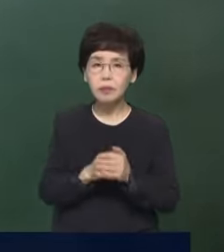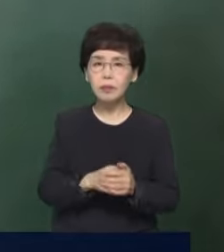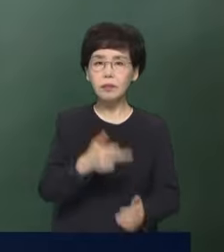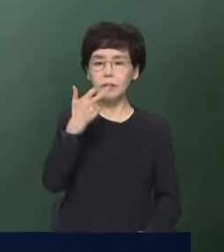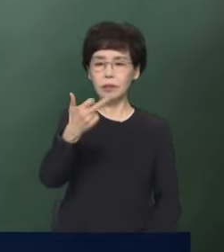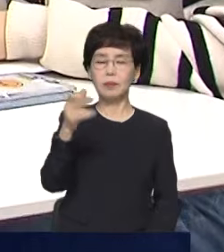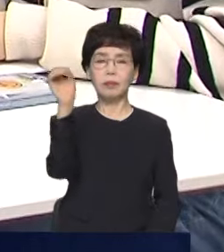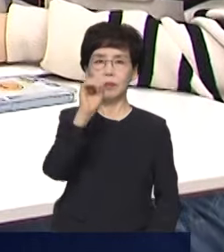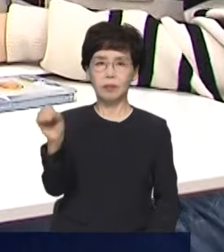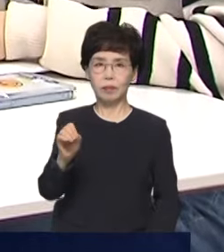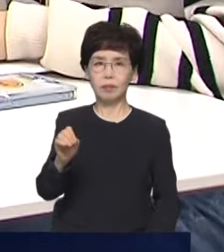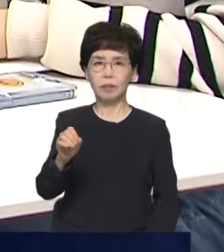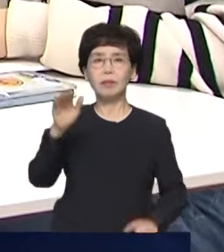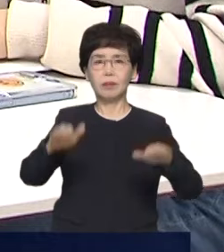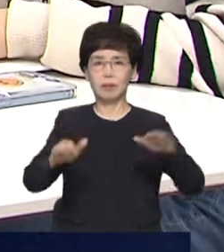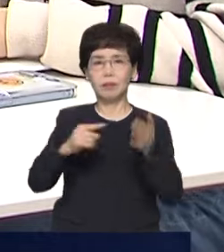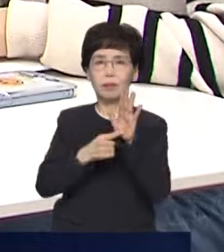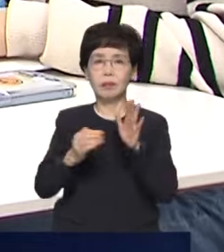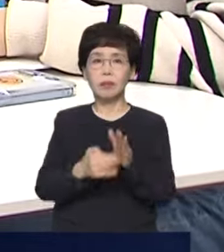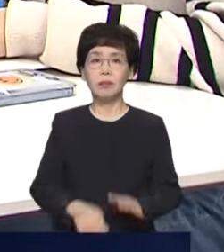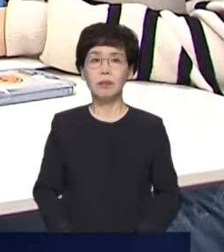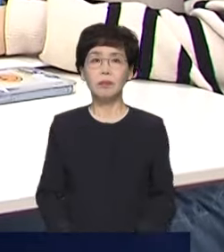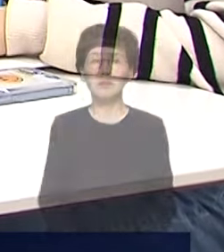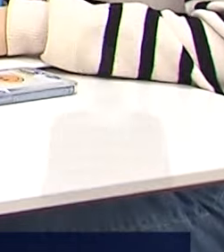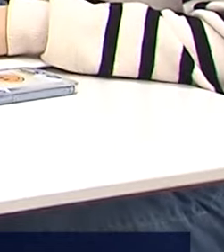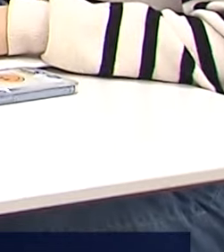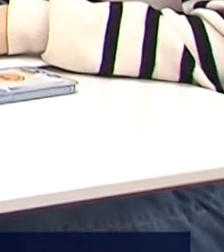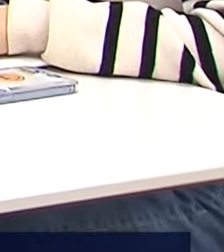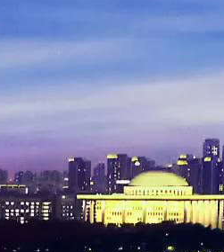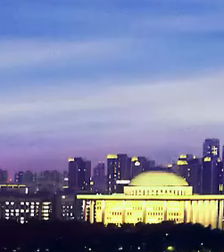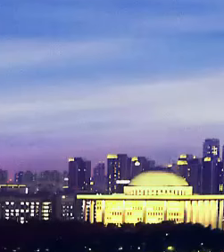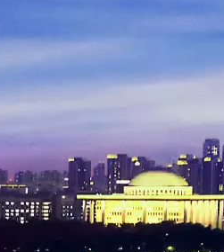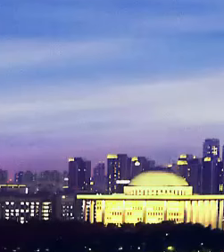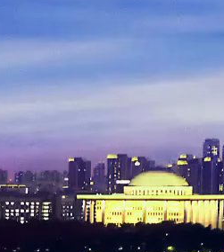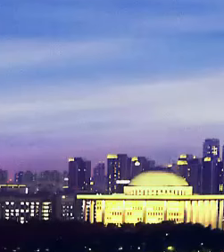17% 수준이 이었습니다 SBS 손승욱 있니다